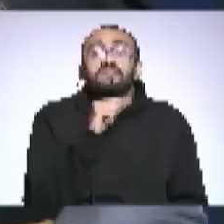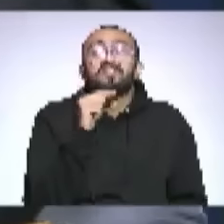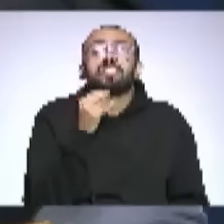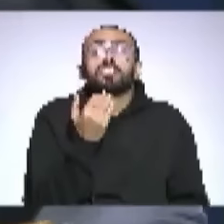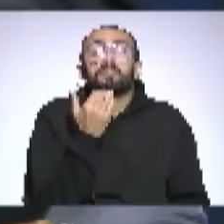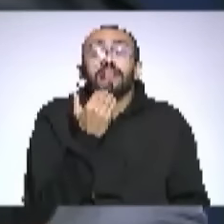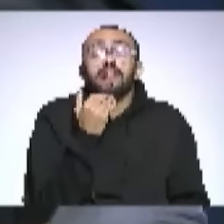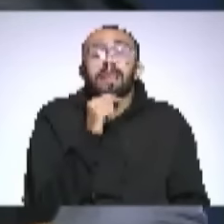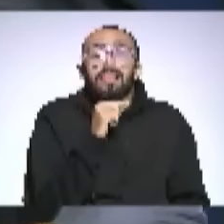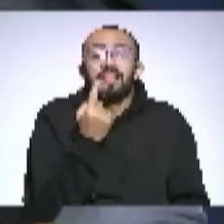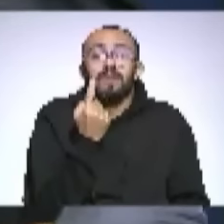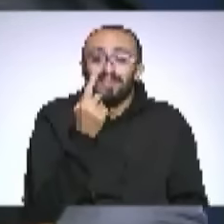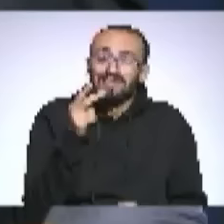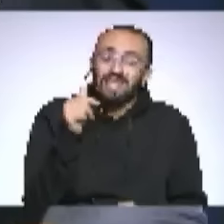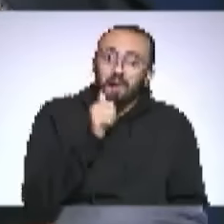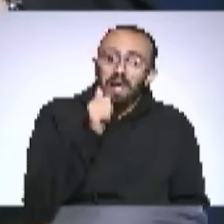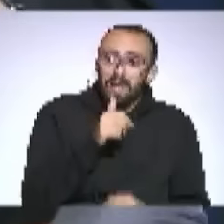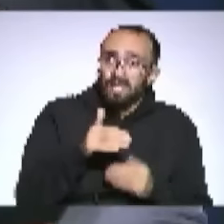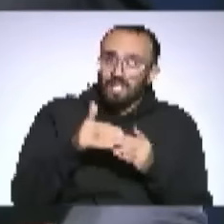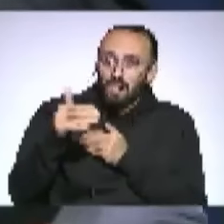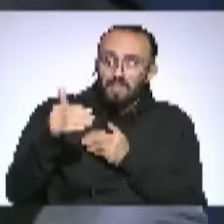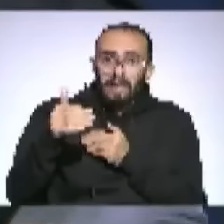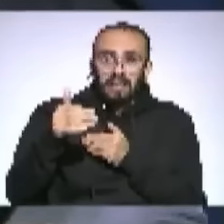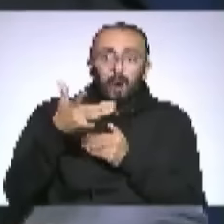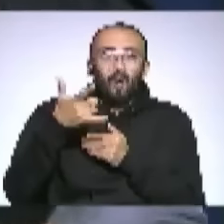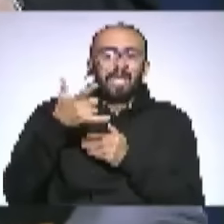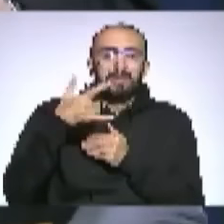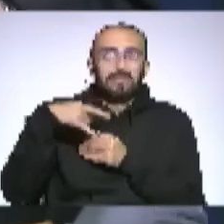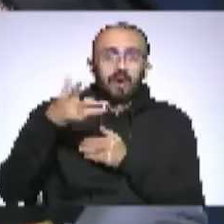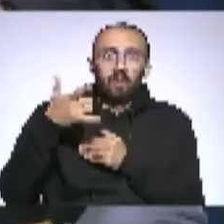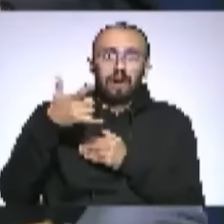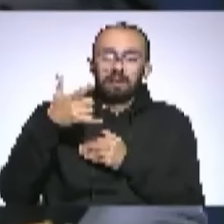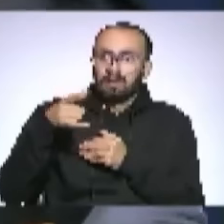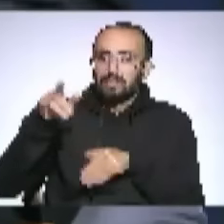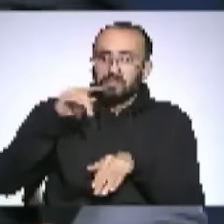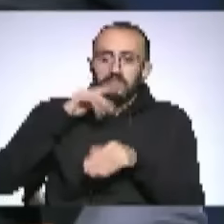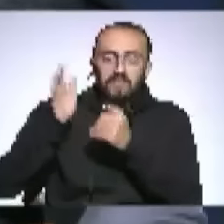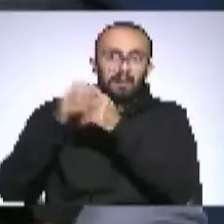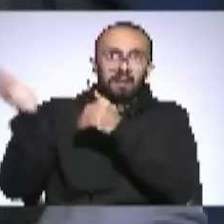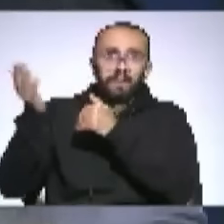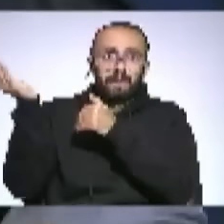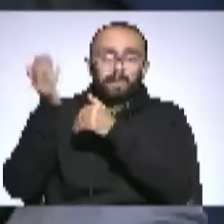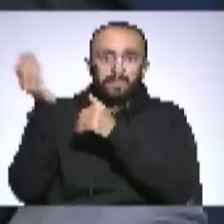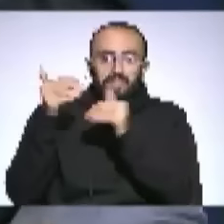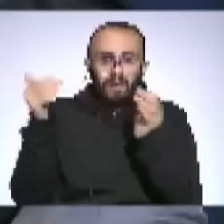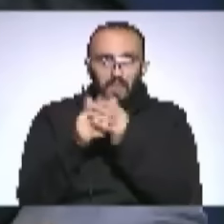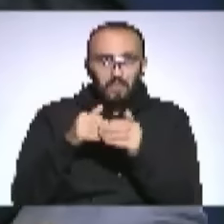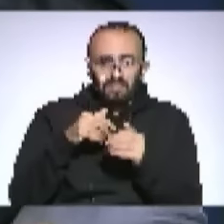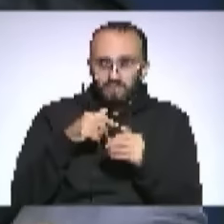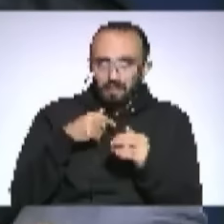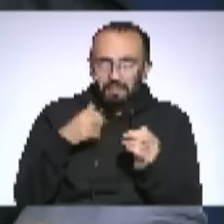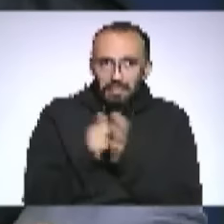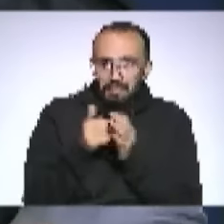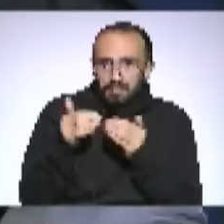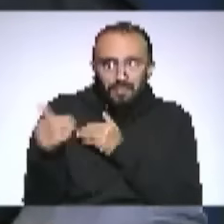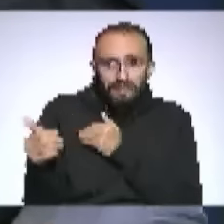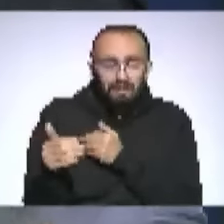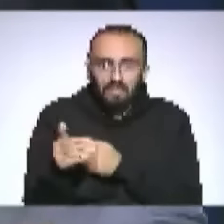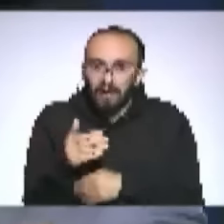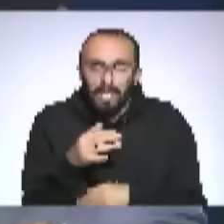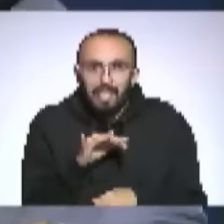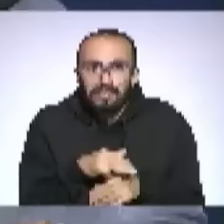هتهتم ده بتحتمس عرت انه تاب ونسى اللي فات ام انما